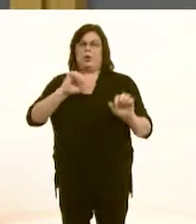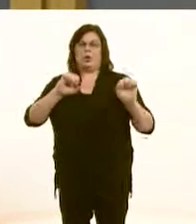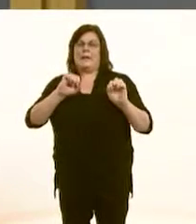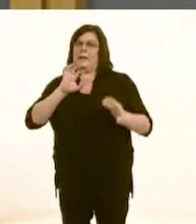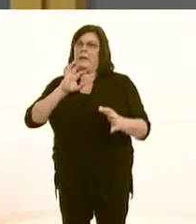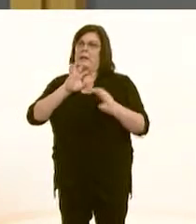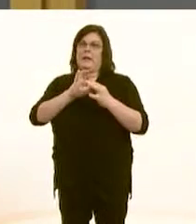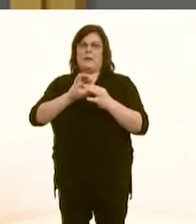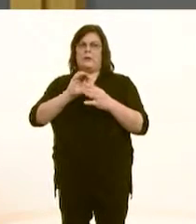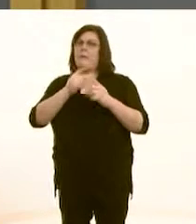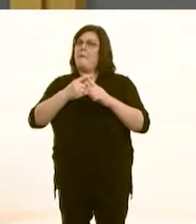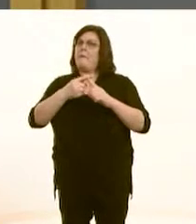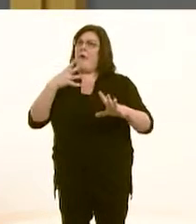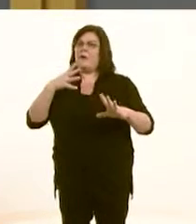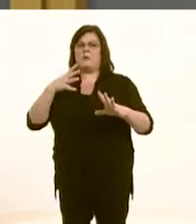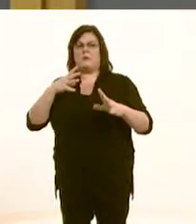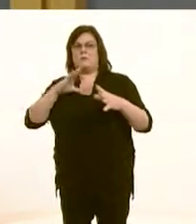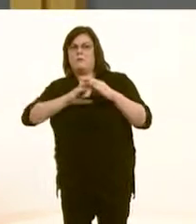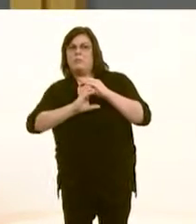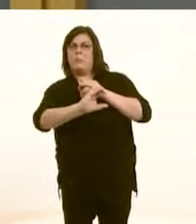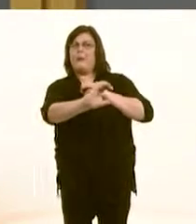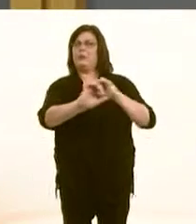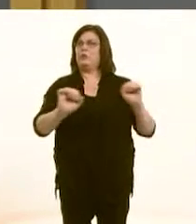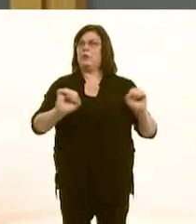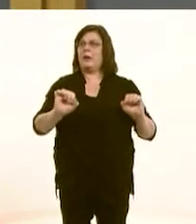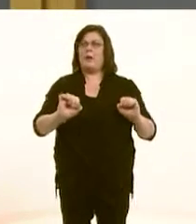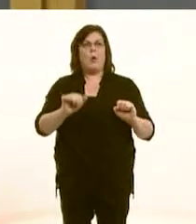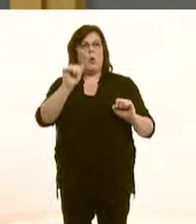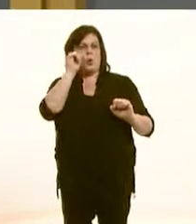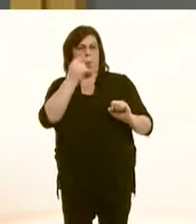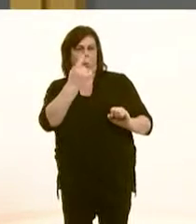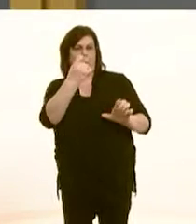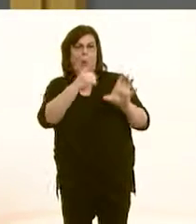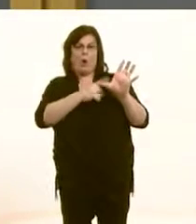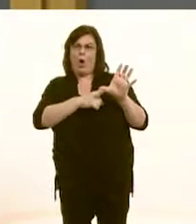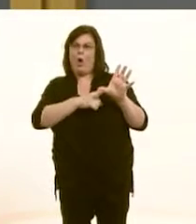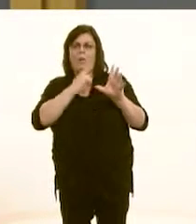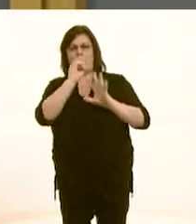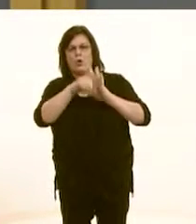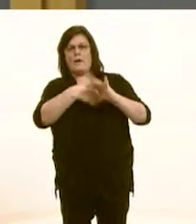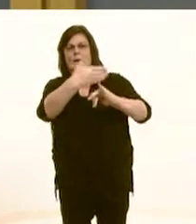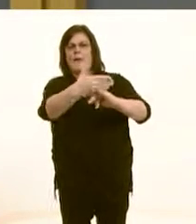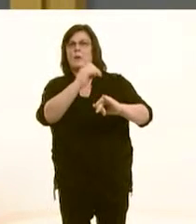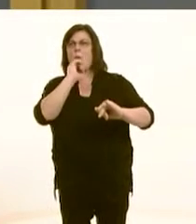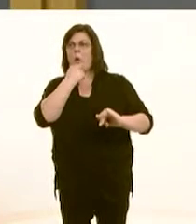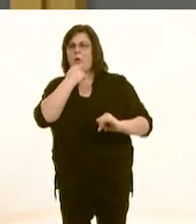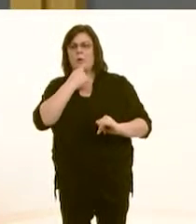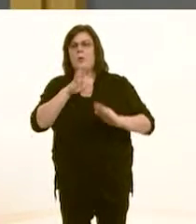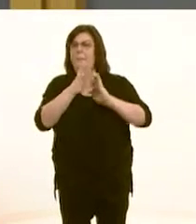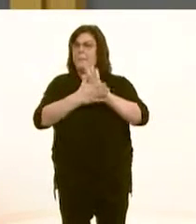bod yna dros flwyddyn ar ôl i'r redeg ar y rhaglen. Ar ddiwedd y rhaglen, wrth gwrs, da ni'n disgwyl y bydd 400% o